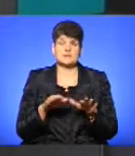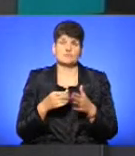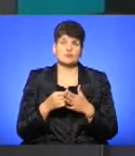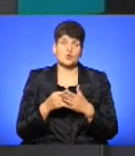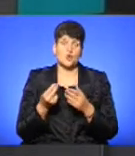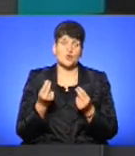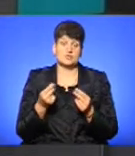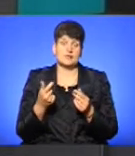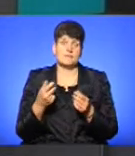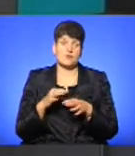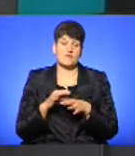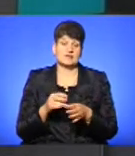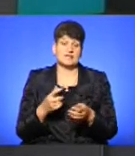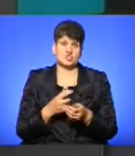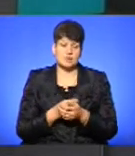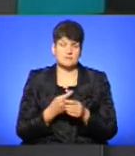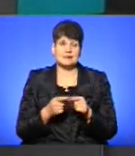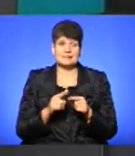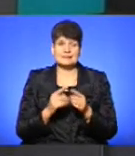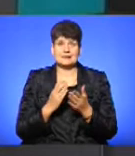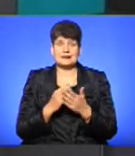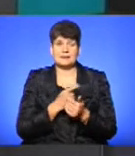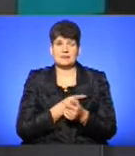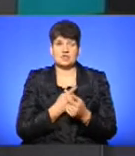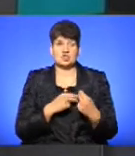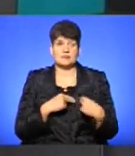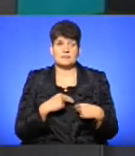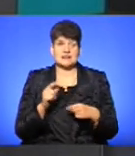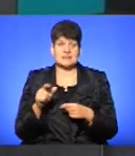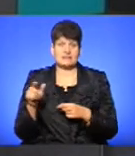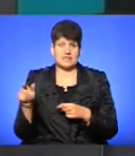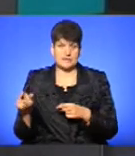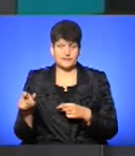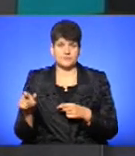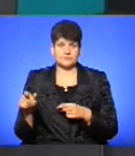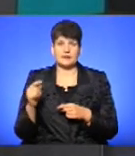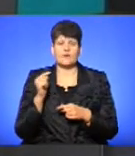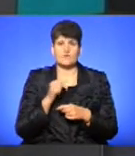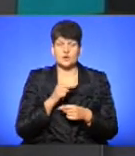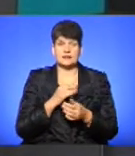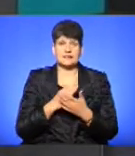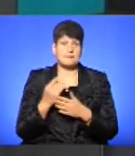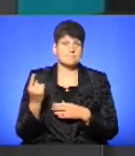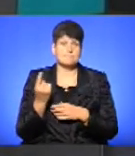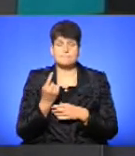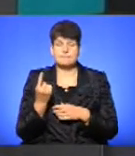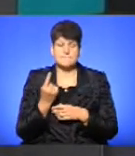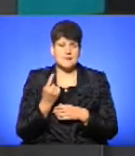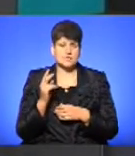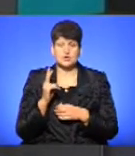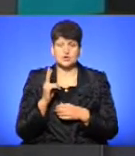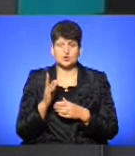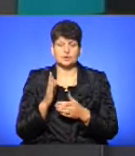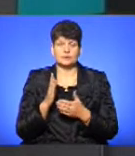проведення щеплень. Ну, в основному, перш за все, це є медичні працівники, тому що вони є перші, хто стоїть